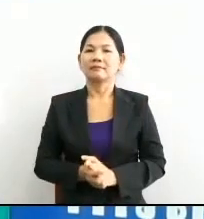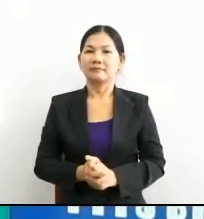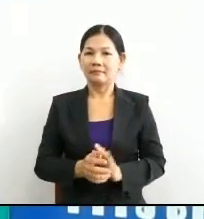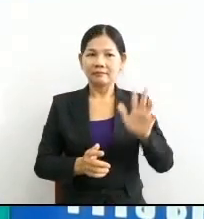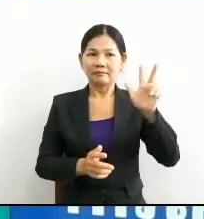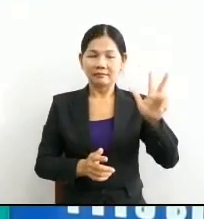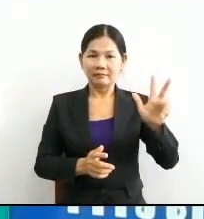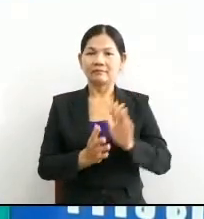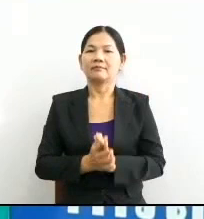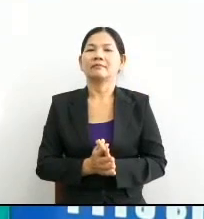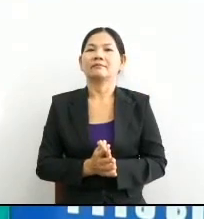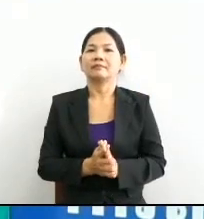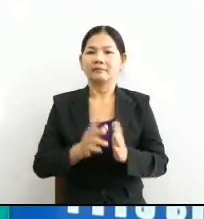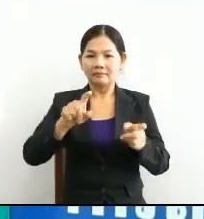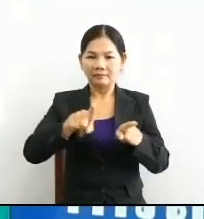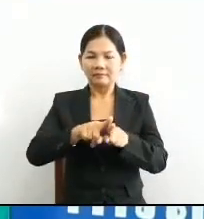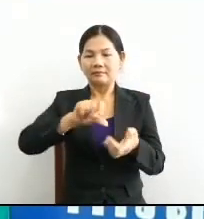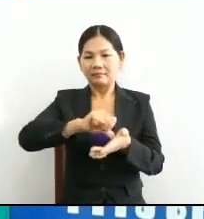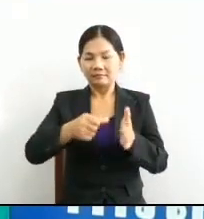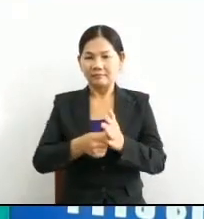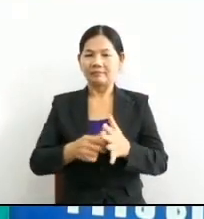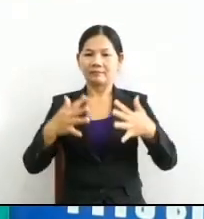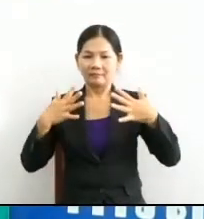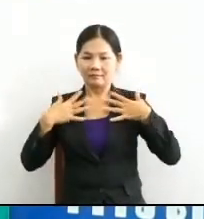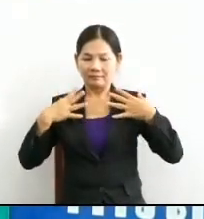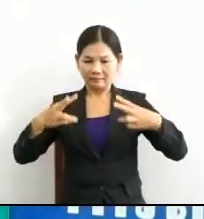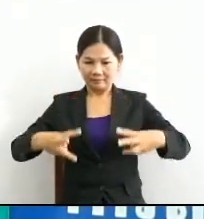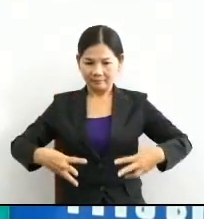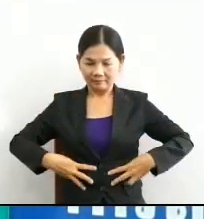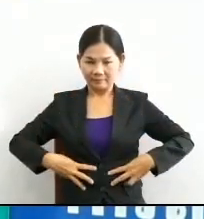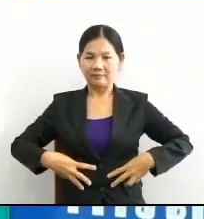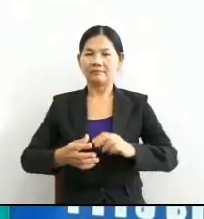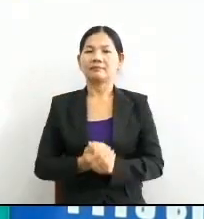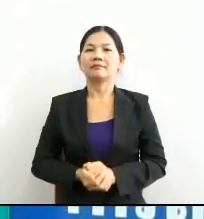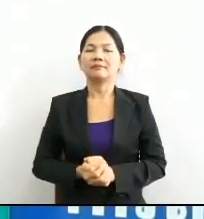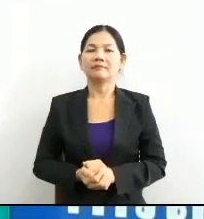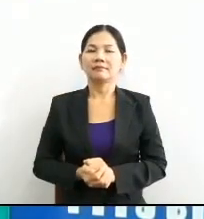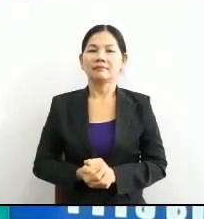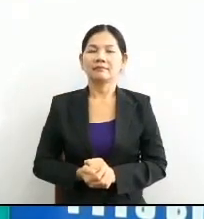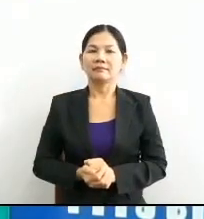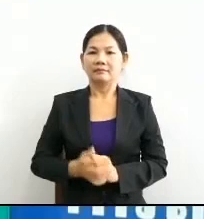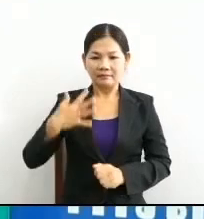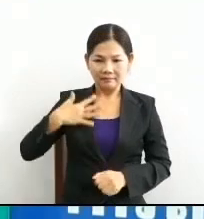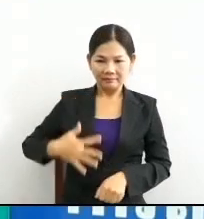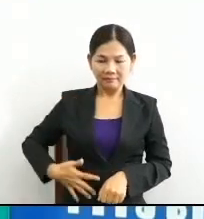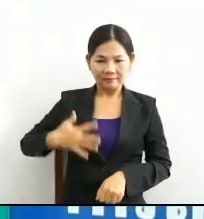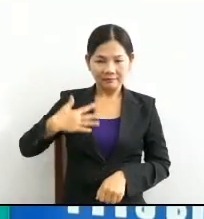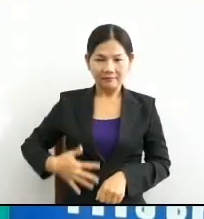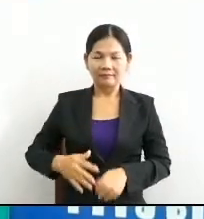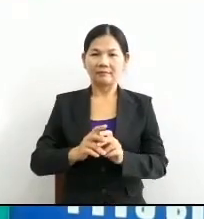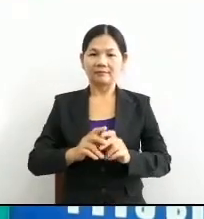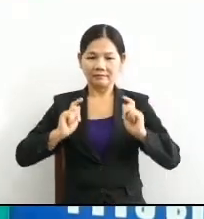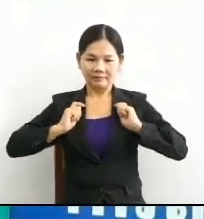khó về vắt chân nạ sạp nâng bị cài ya cài ya khuôn